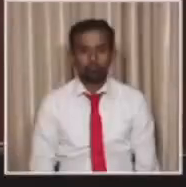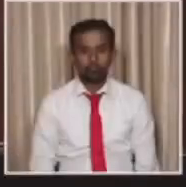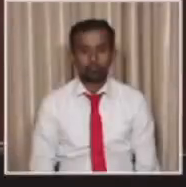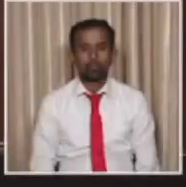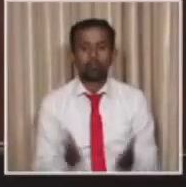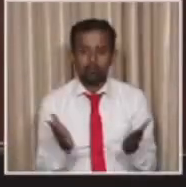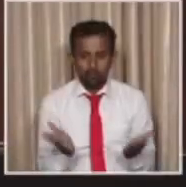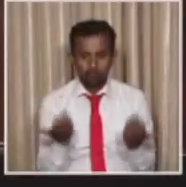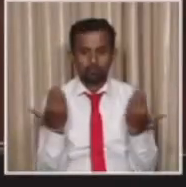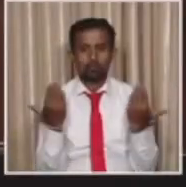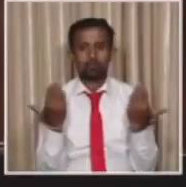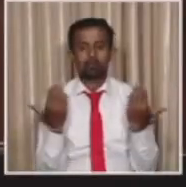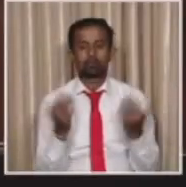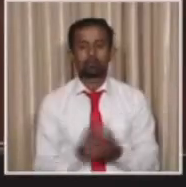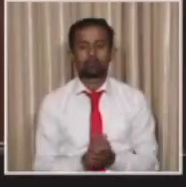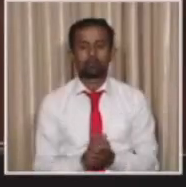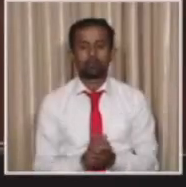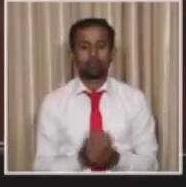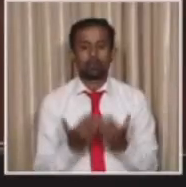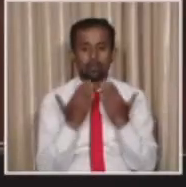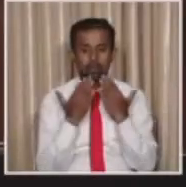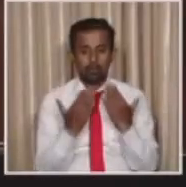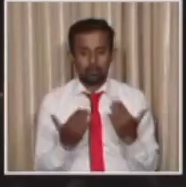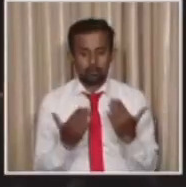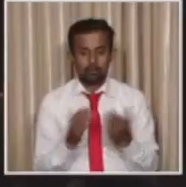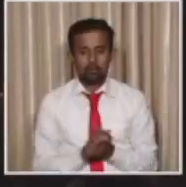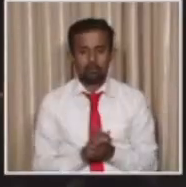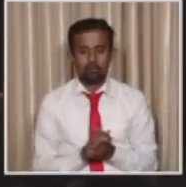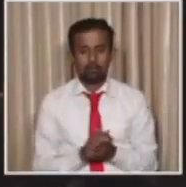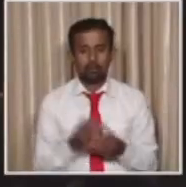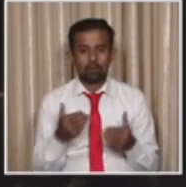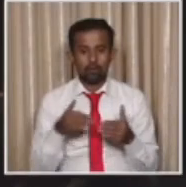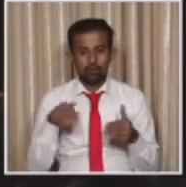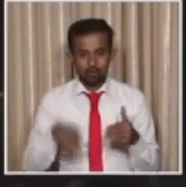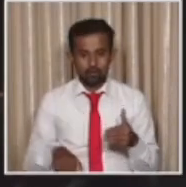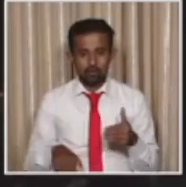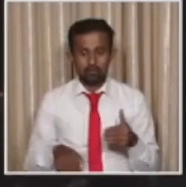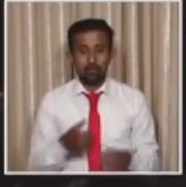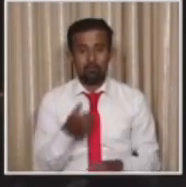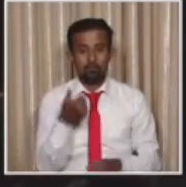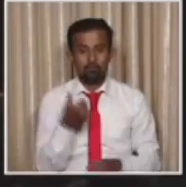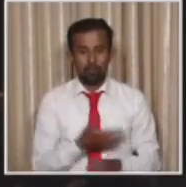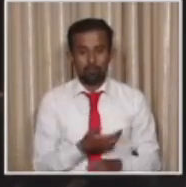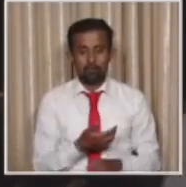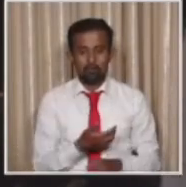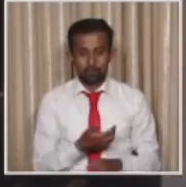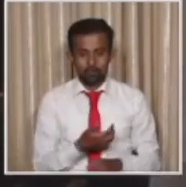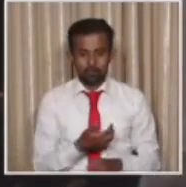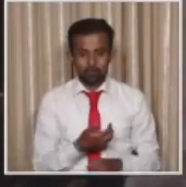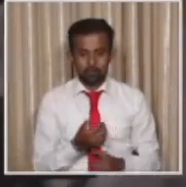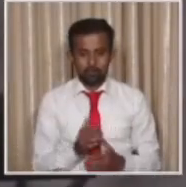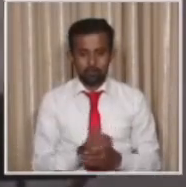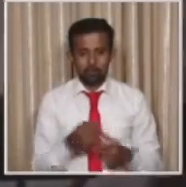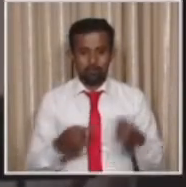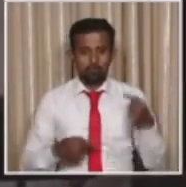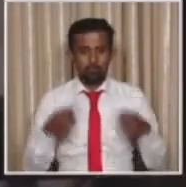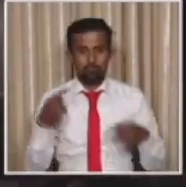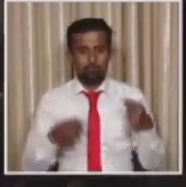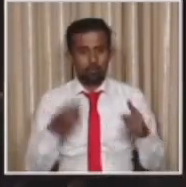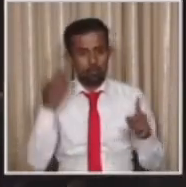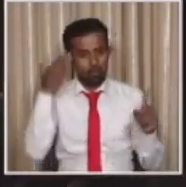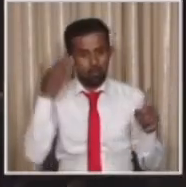ගොතමන් කතාව ආරම්භ කරමු. ස්තුති මුලසන මන්ත්‍රීතුමනි, අද විශේෂයෙන් මේ ඉතාම වැදගත් විවාදයේ